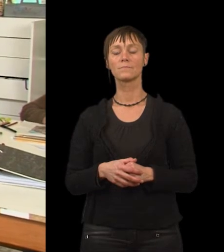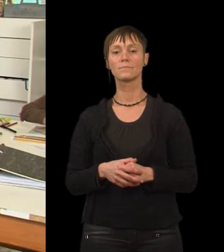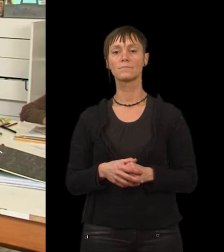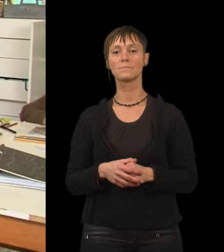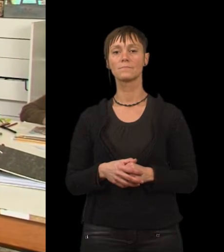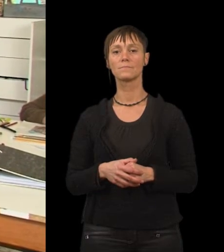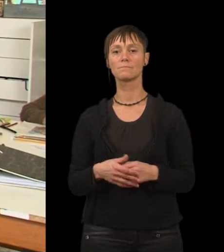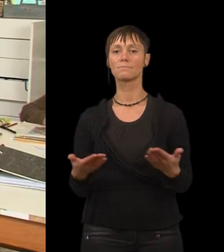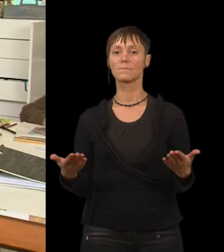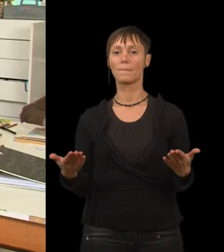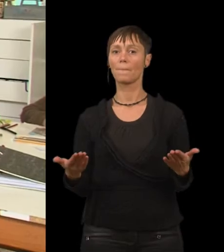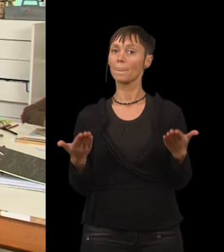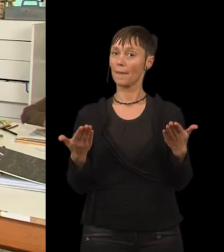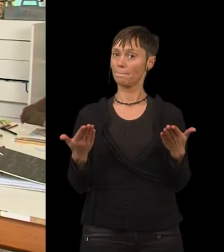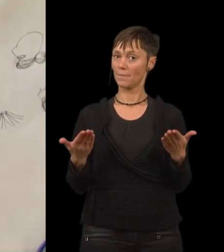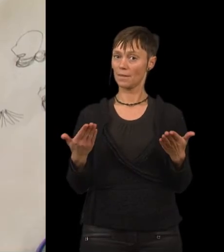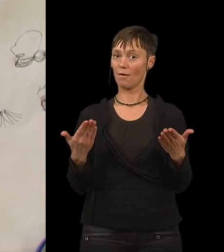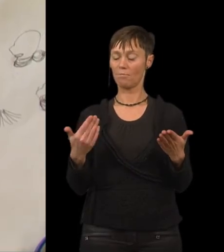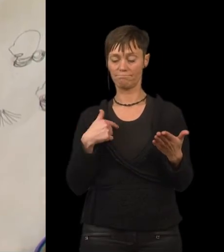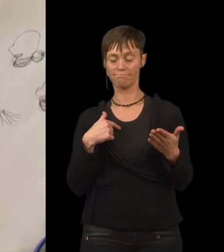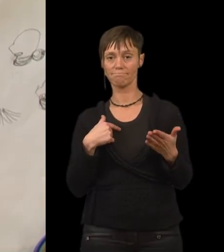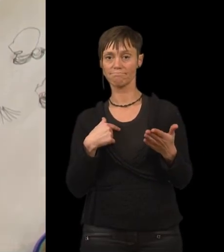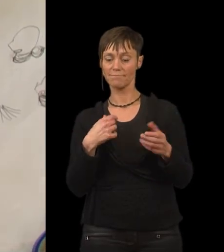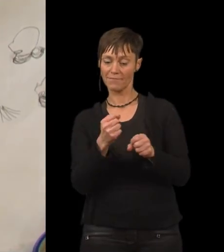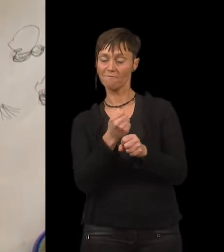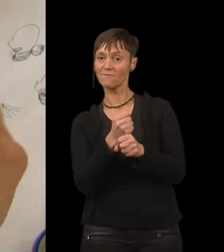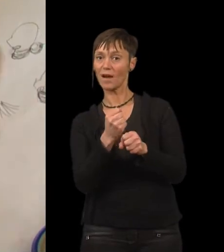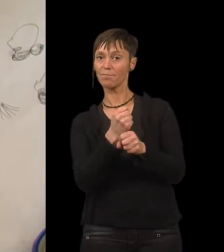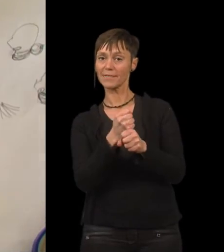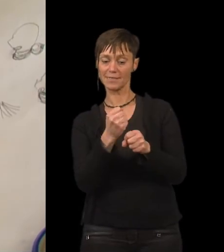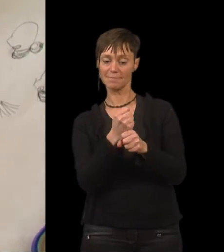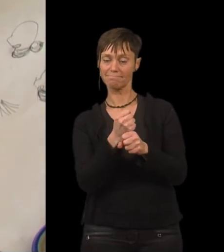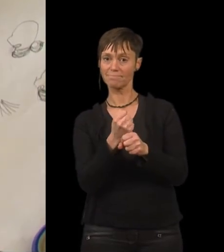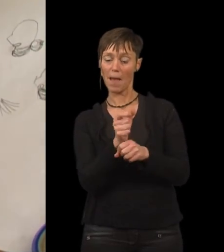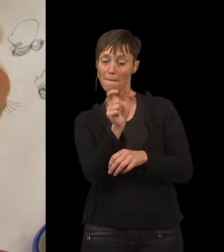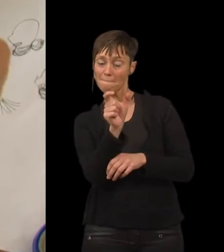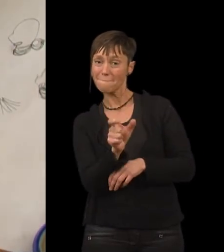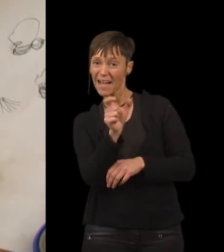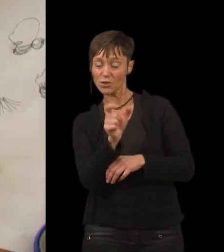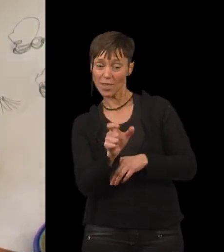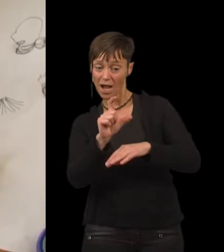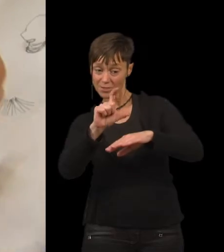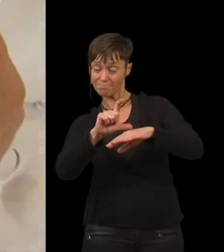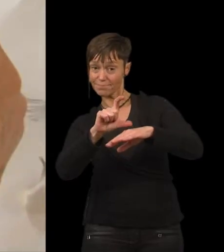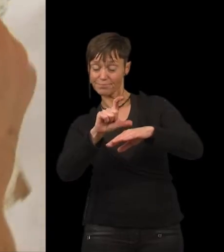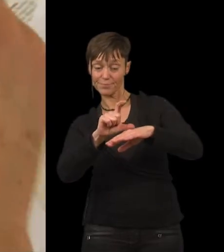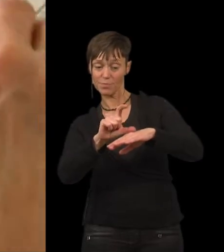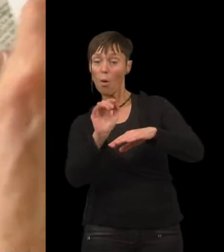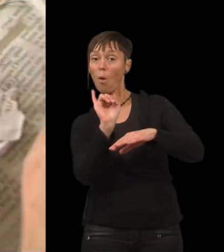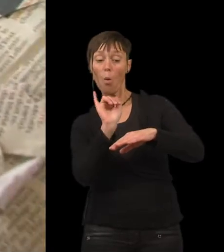On est en train de réaliser des personnages qui ont été fabriqués en polystyrène recouvert